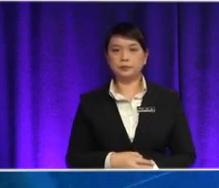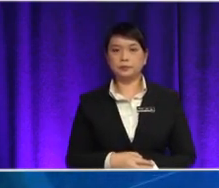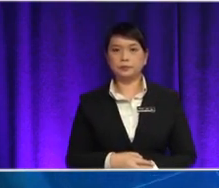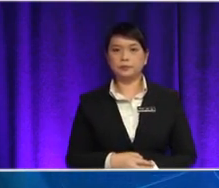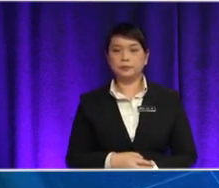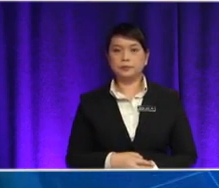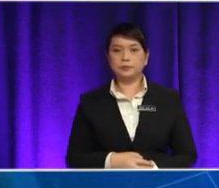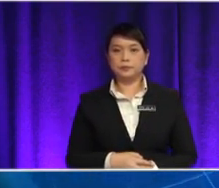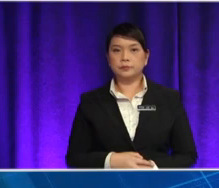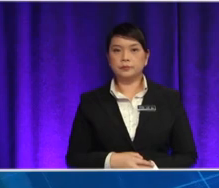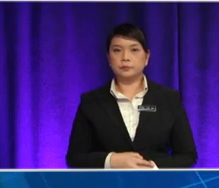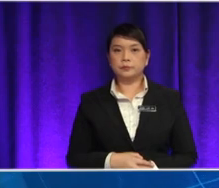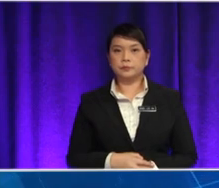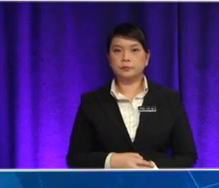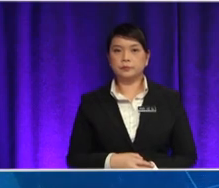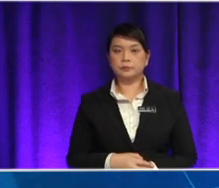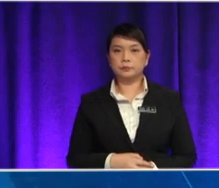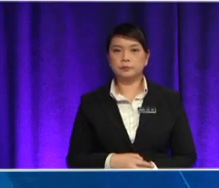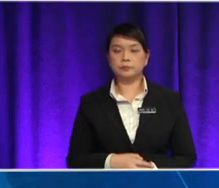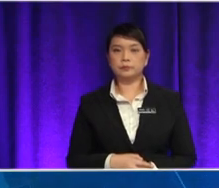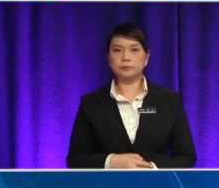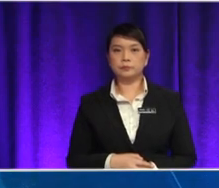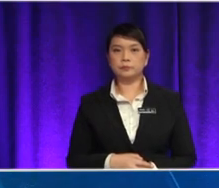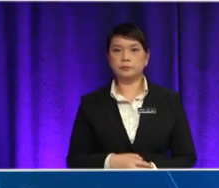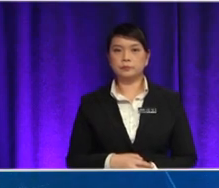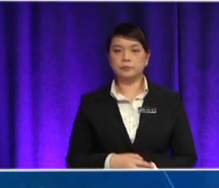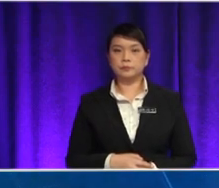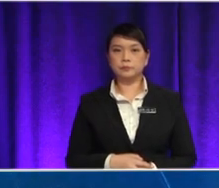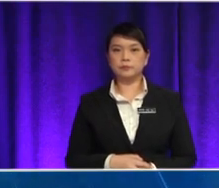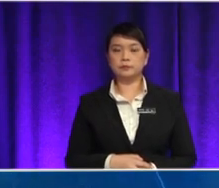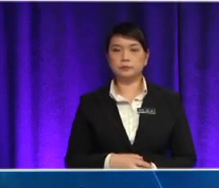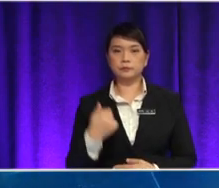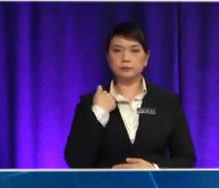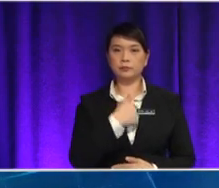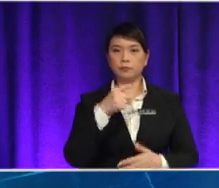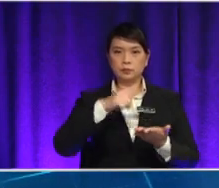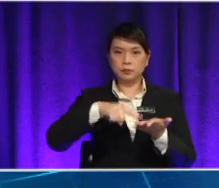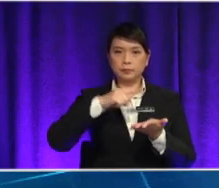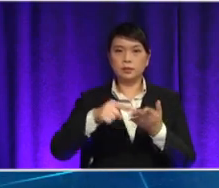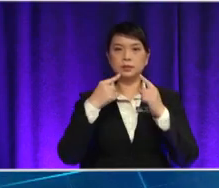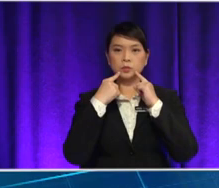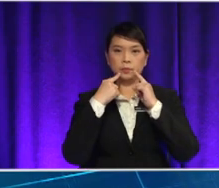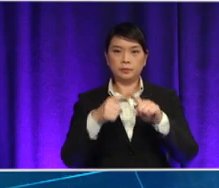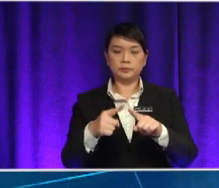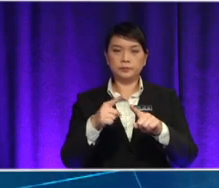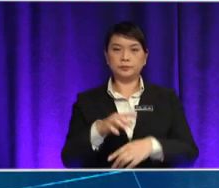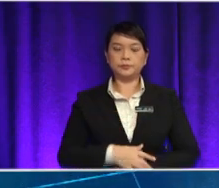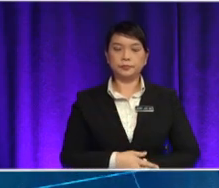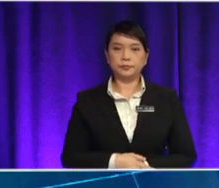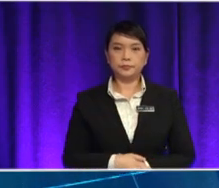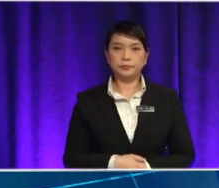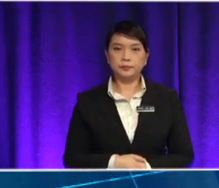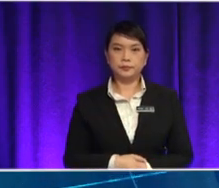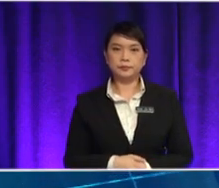dengan Sasvini. Sasvini. Alia dan juga Kesha. Semua dah ada. Kita semak cikgu. Kita semak terus. 147,